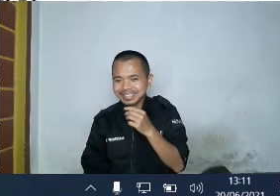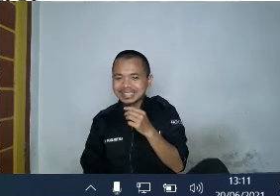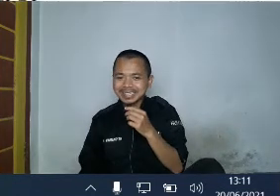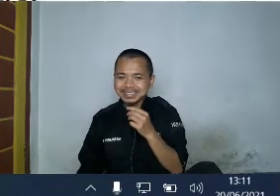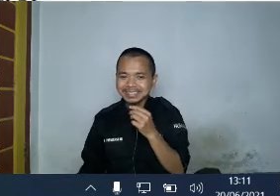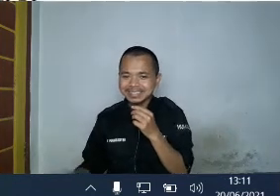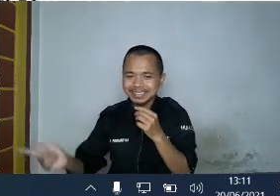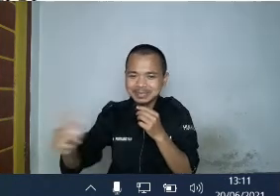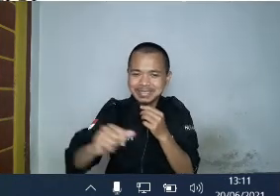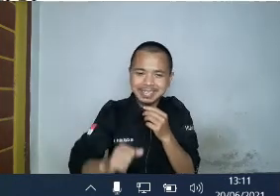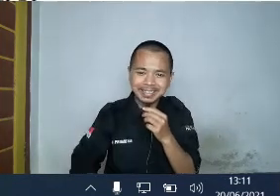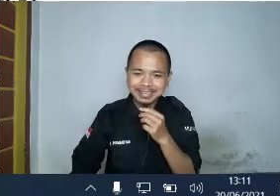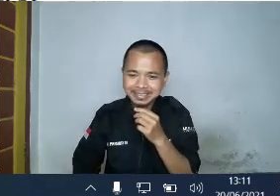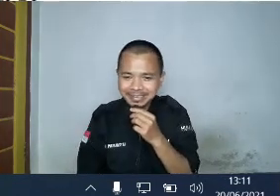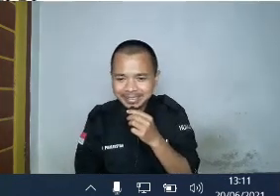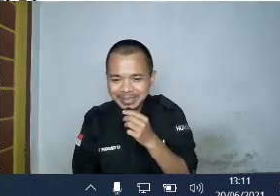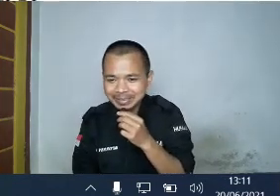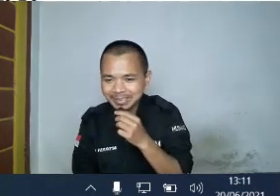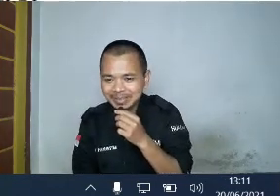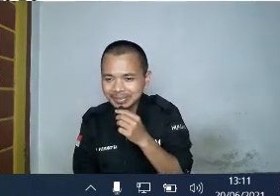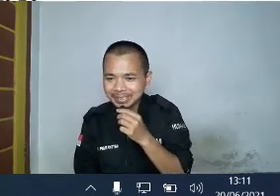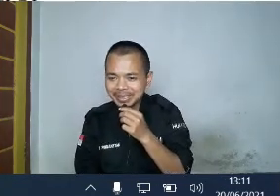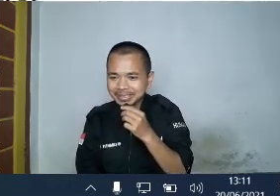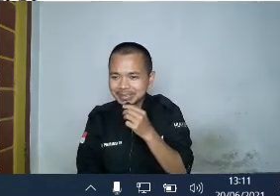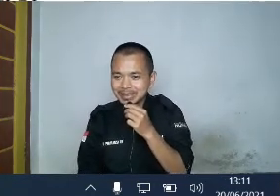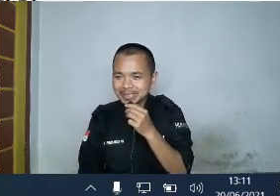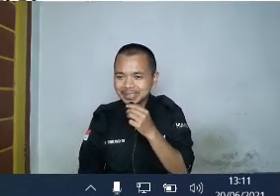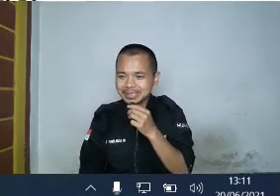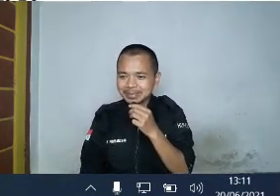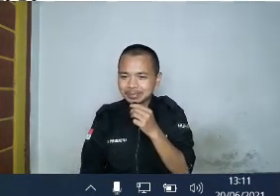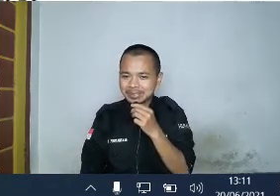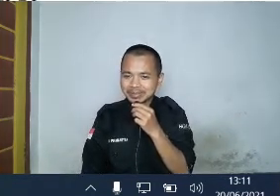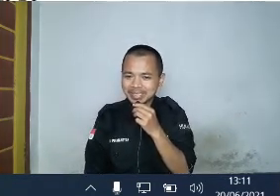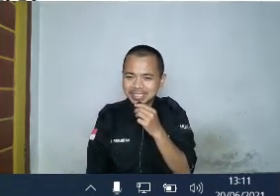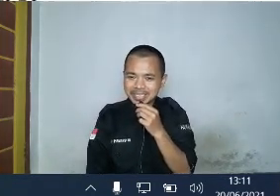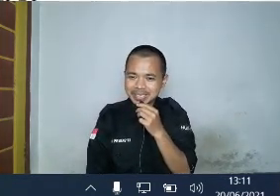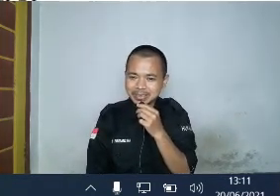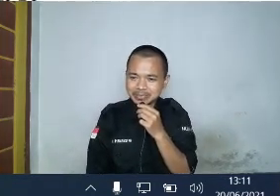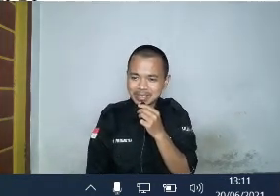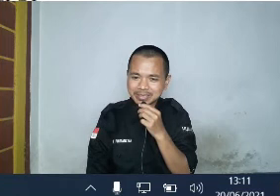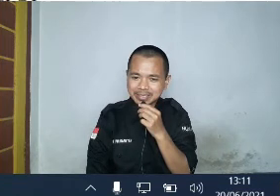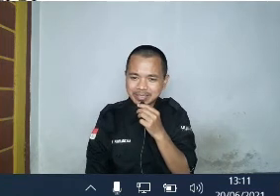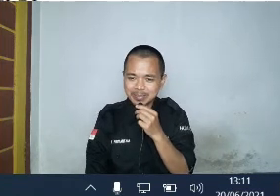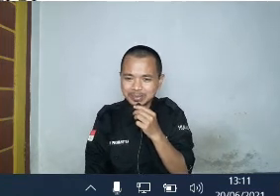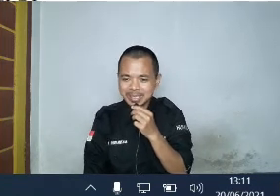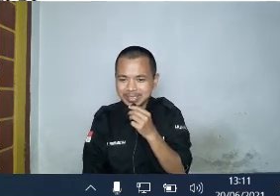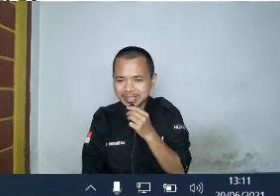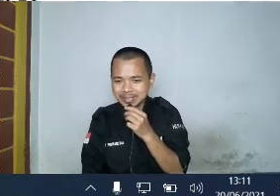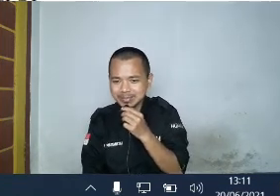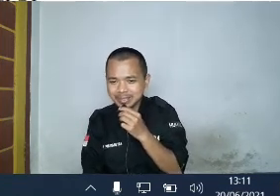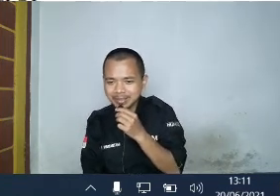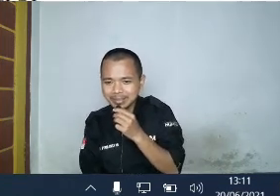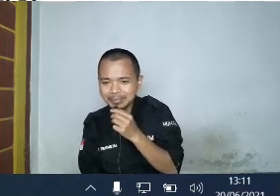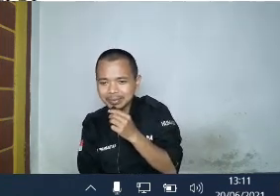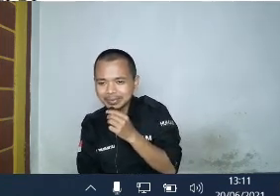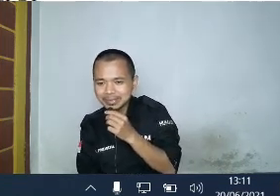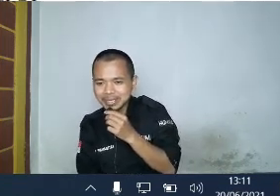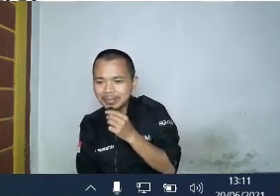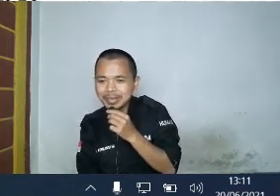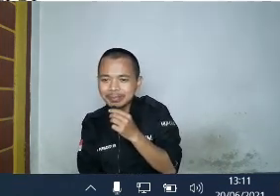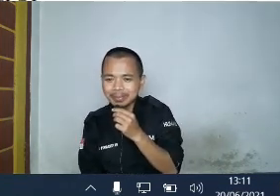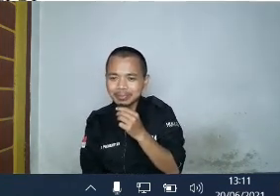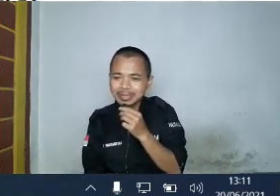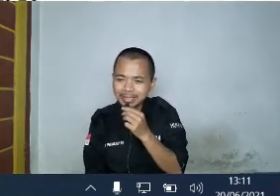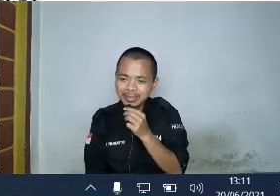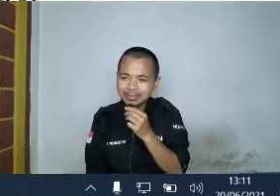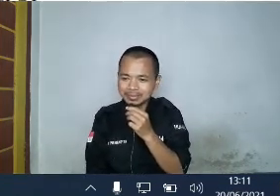ya udah kita baca ya Kementerian Pendidikan Kebudayaan Republik Indonesia Universitas Terbuka Jalan cabe Raya Pondok